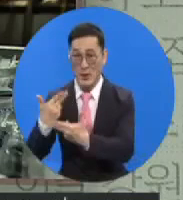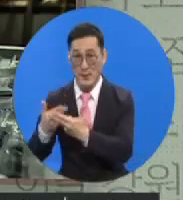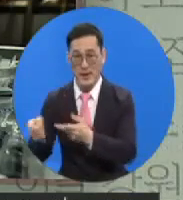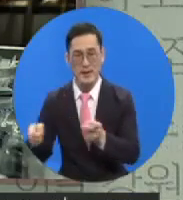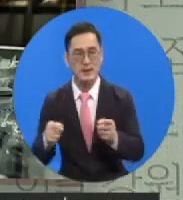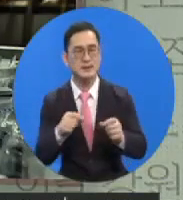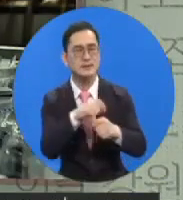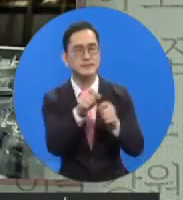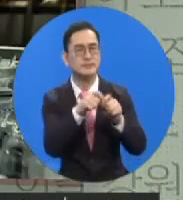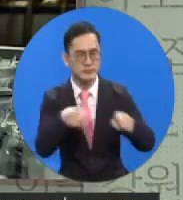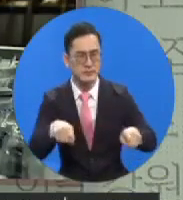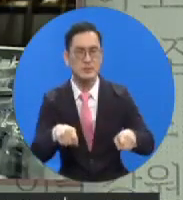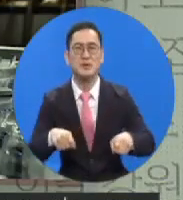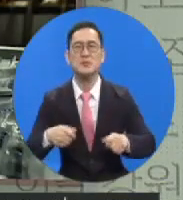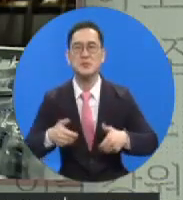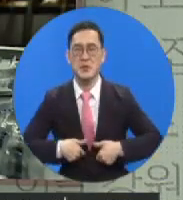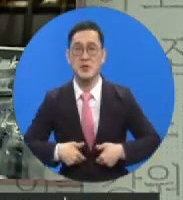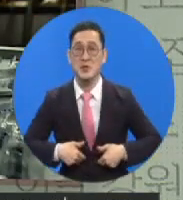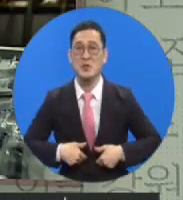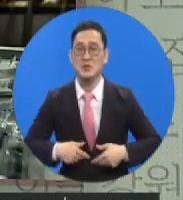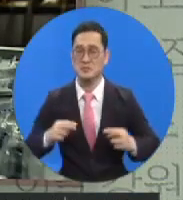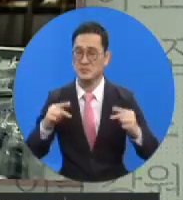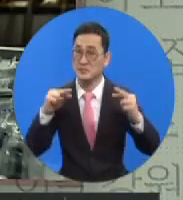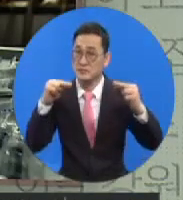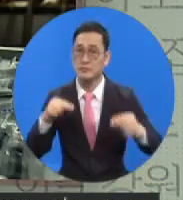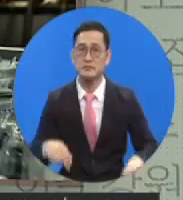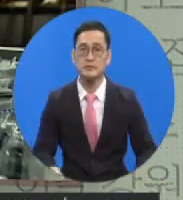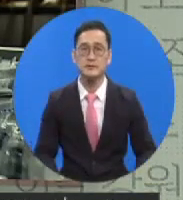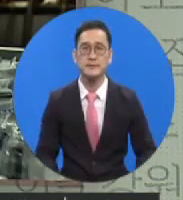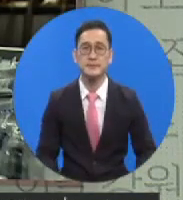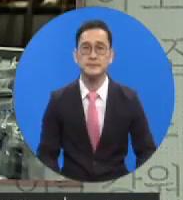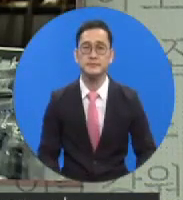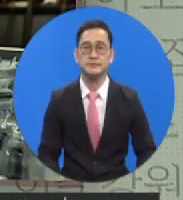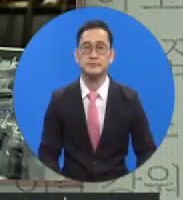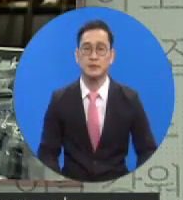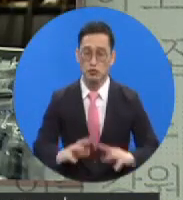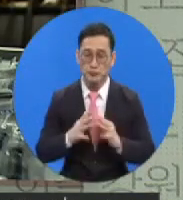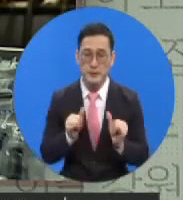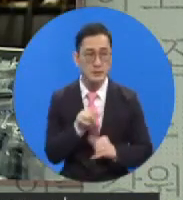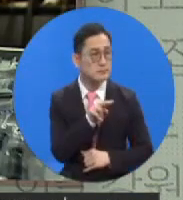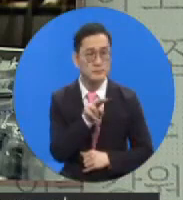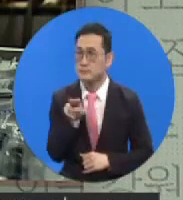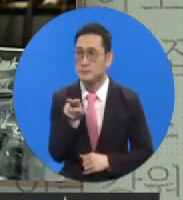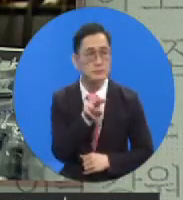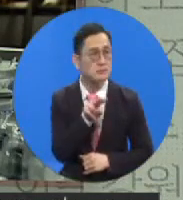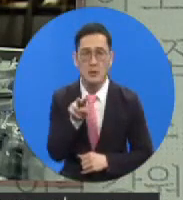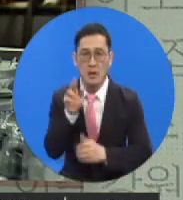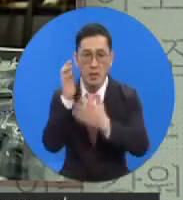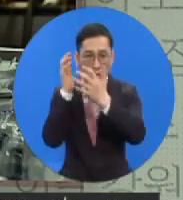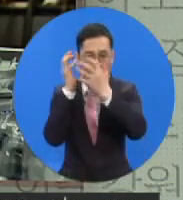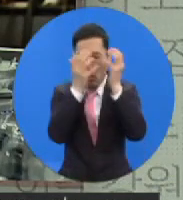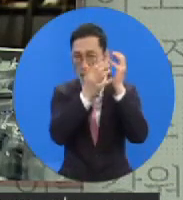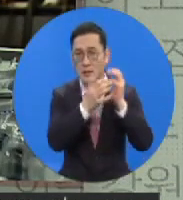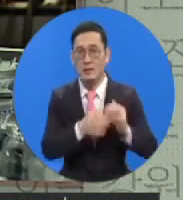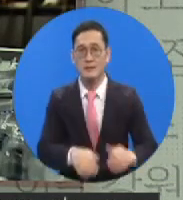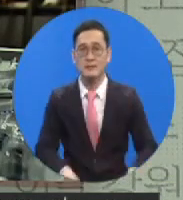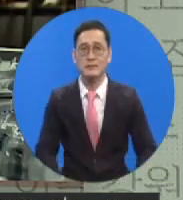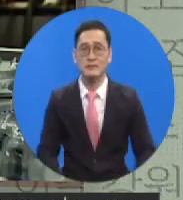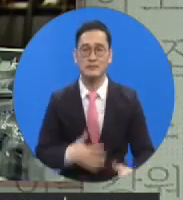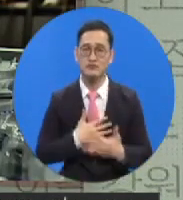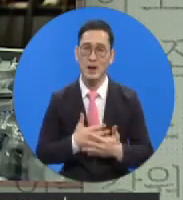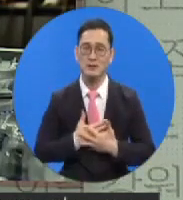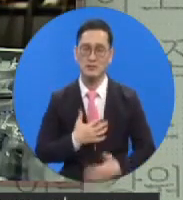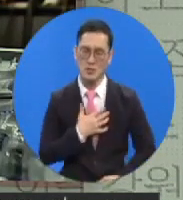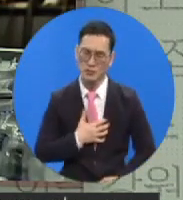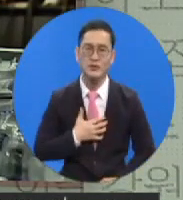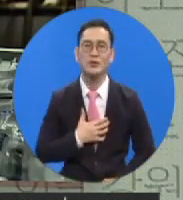일시 중단해야 한다라는 의견을 냈습니다. 그 사이에 시민들 사이에서의 어떤 불안감은 점점 커지고 있는 것 같습니다. 잠시